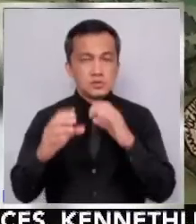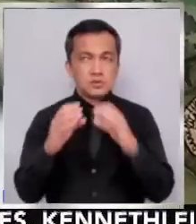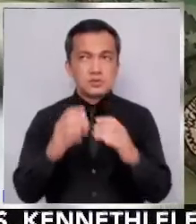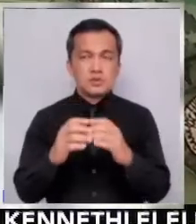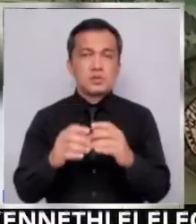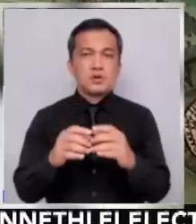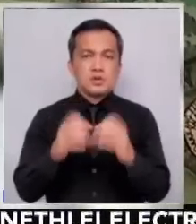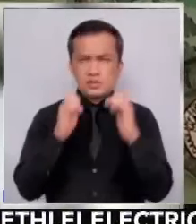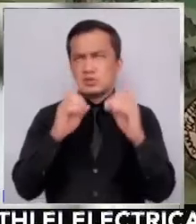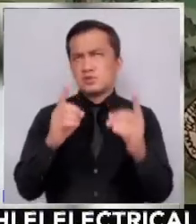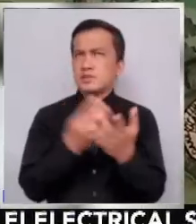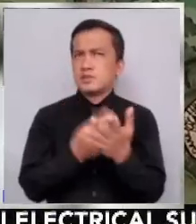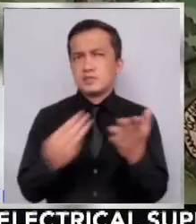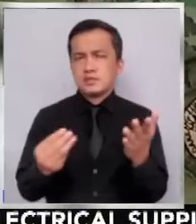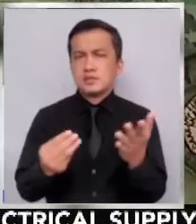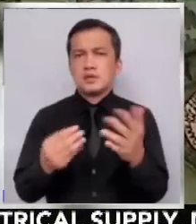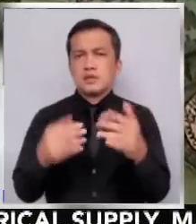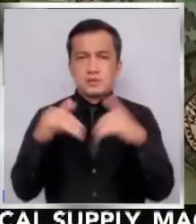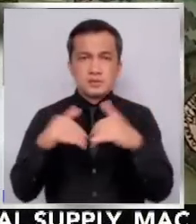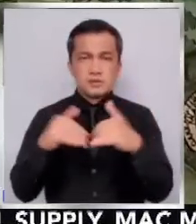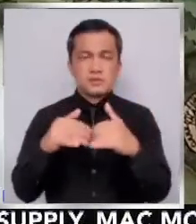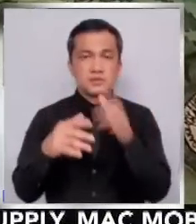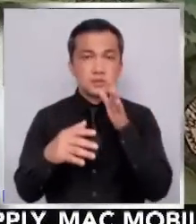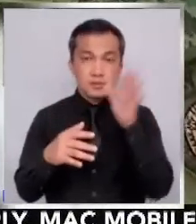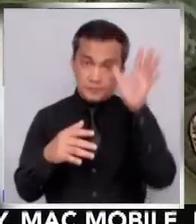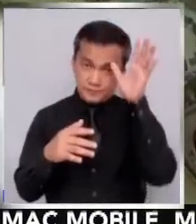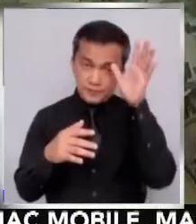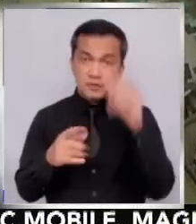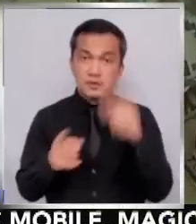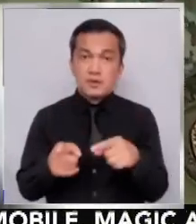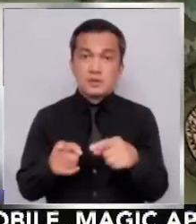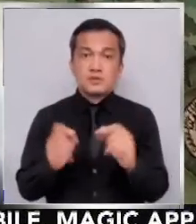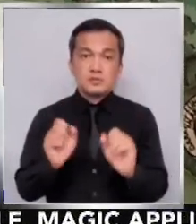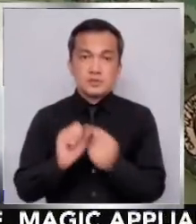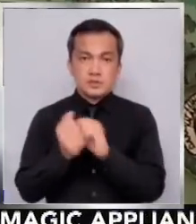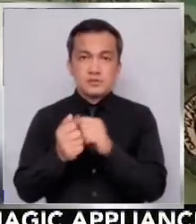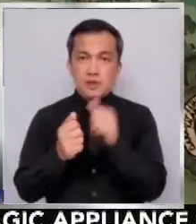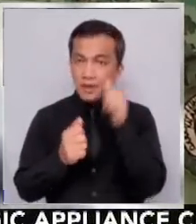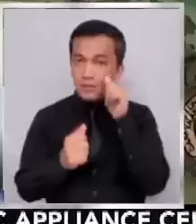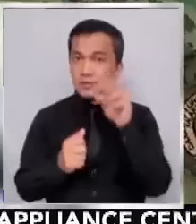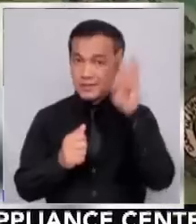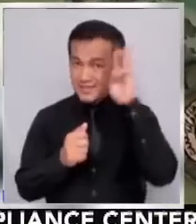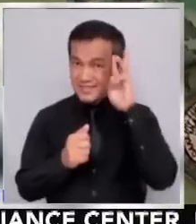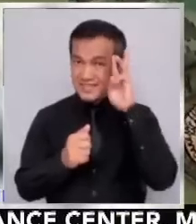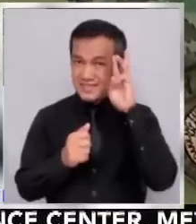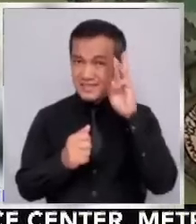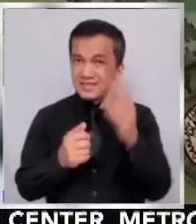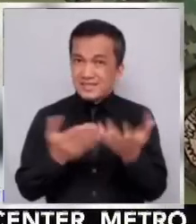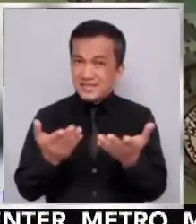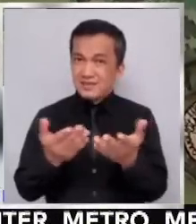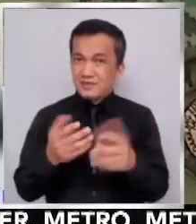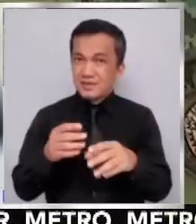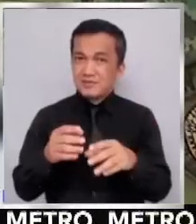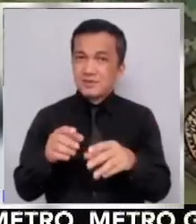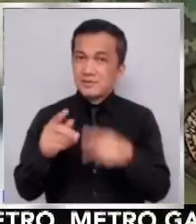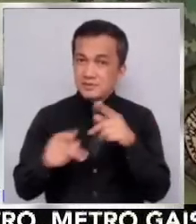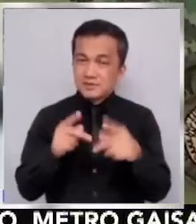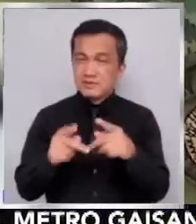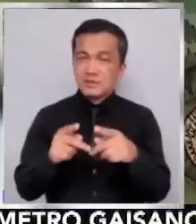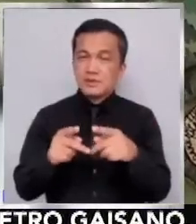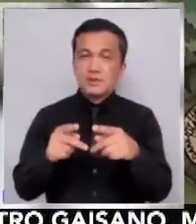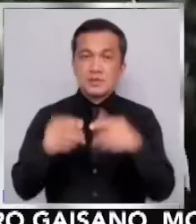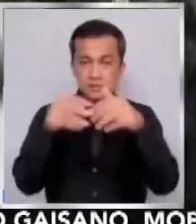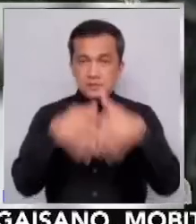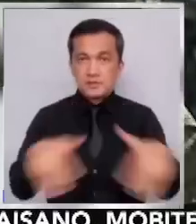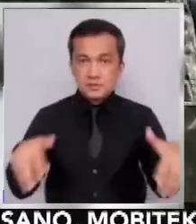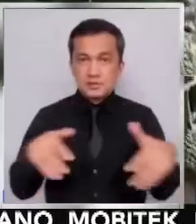or meetings sa mga magulang para maging aware po yung ating mga residents or yung ating constituent yung sa mga rape